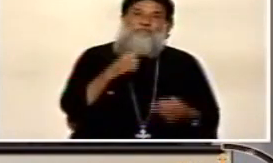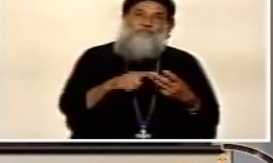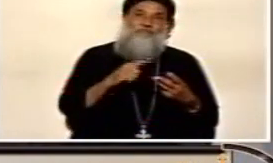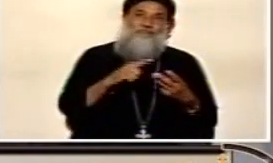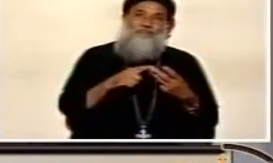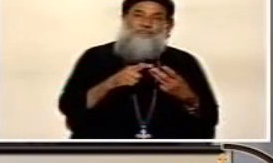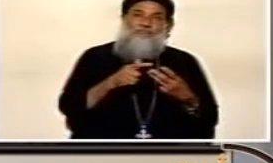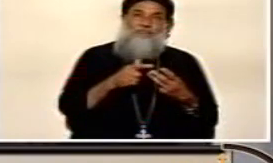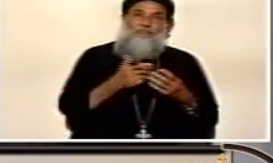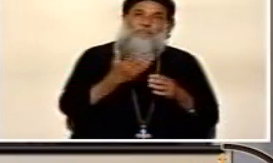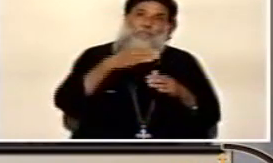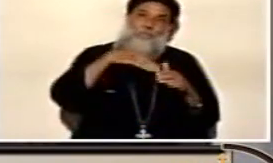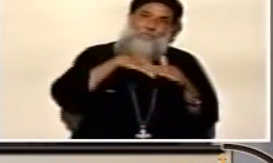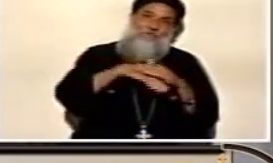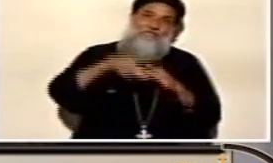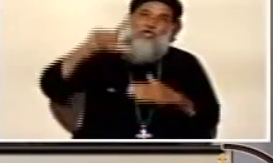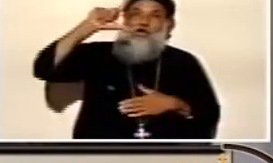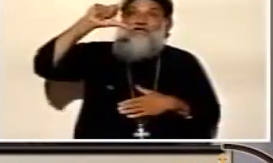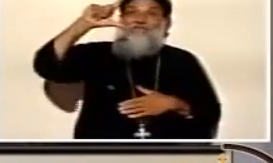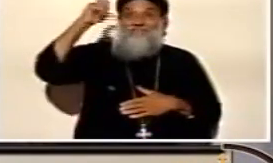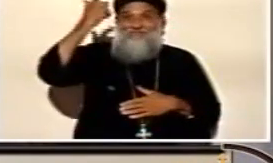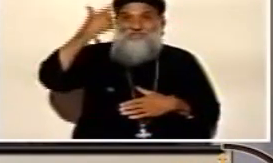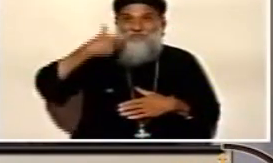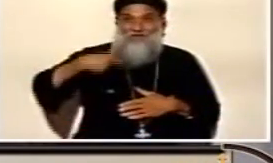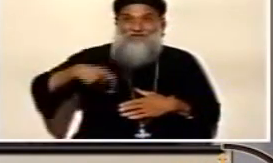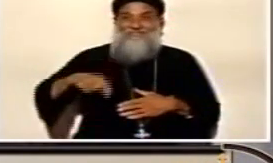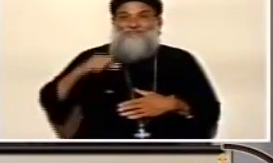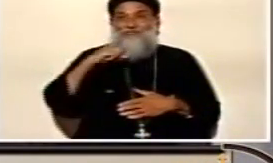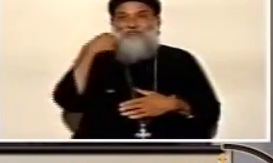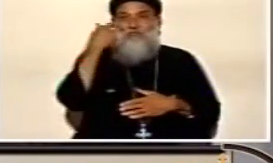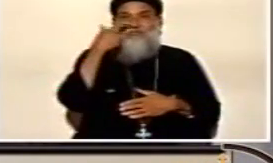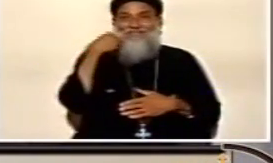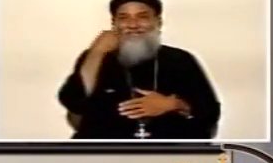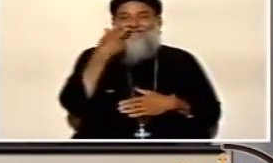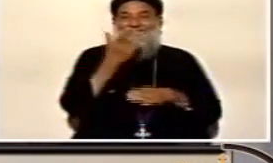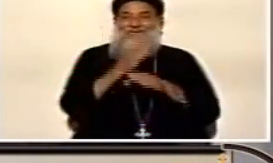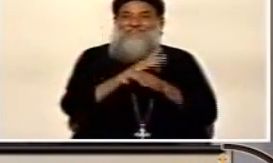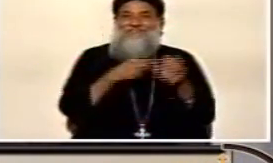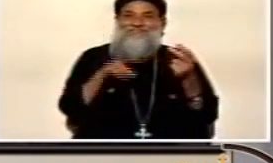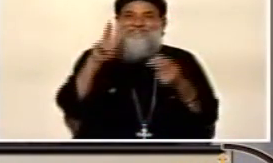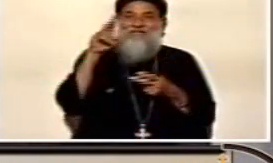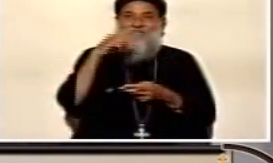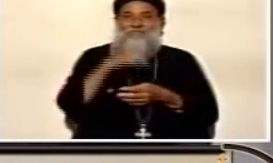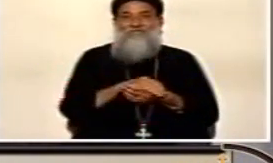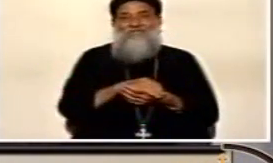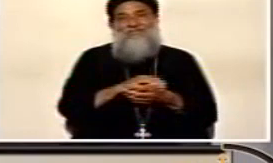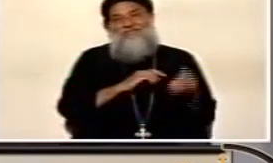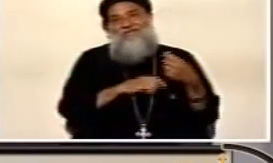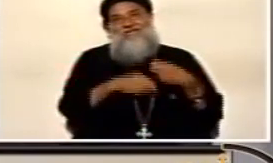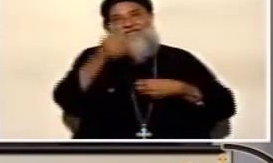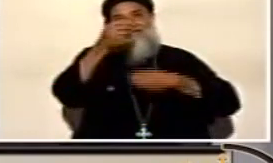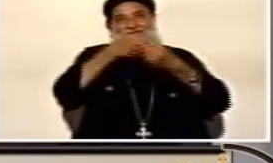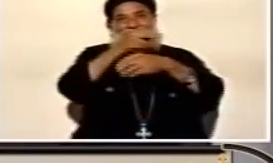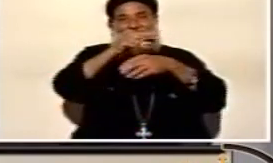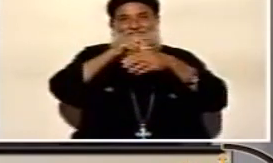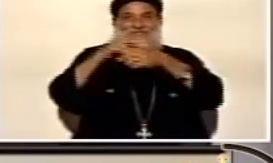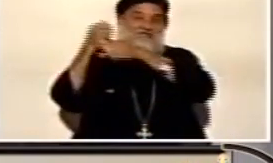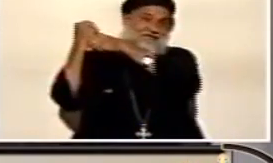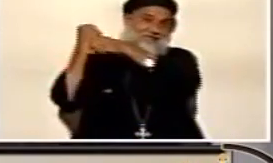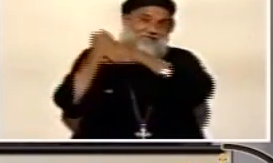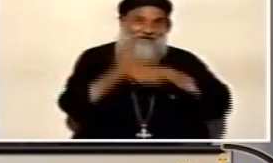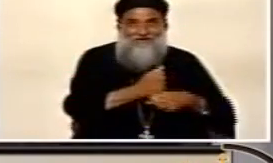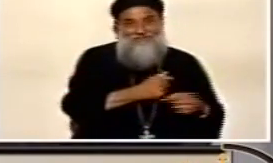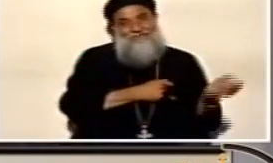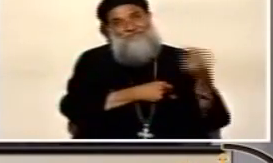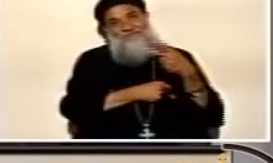القديس الأنبا شنودة رئيس المتوحدين 7 أبيب، وإحضار جسد الشهيد العظيم مارجرجس